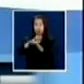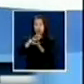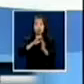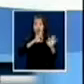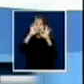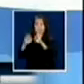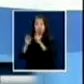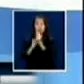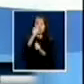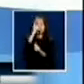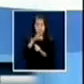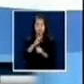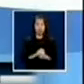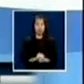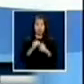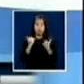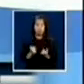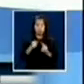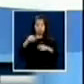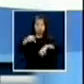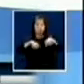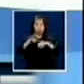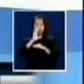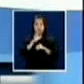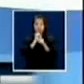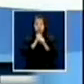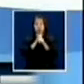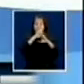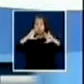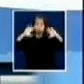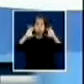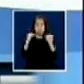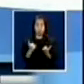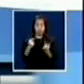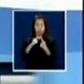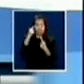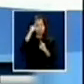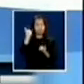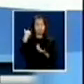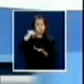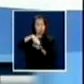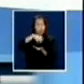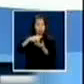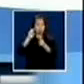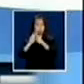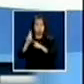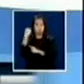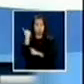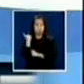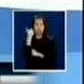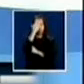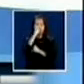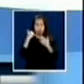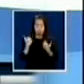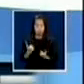ห์สำหรับการดำเนินการของรัฐบาลต่อไปนั้นในช่วงที่2ของรายการนะครับก็จะได้มีการ